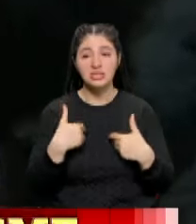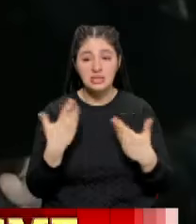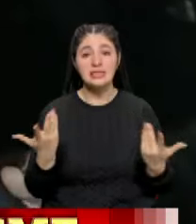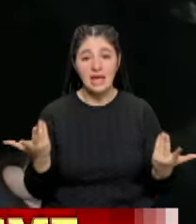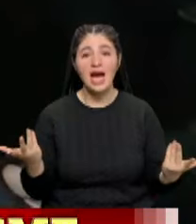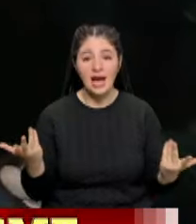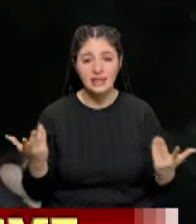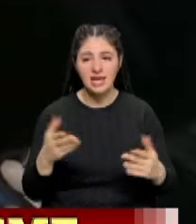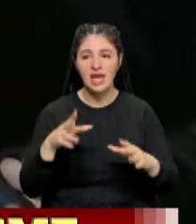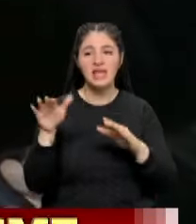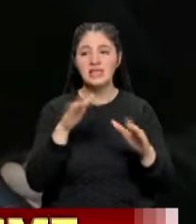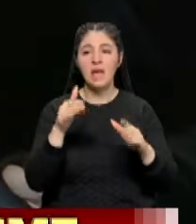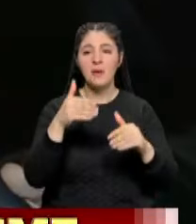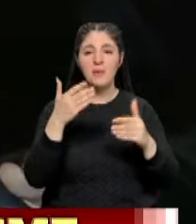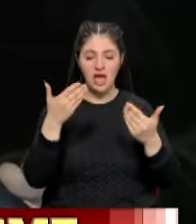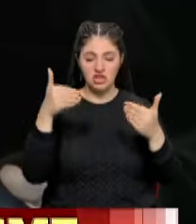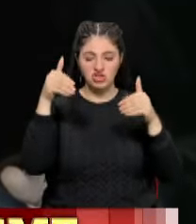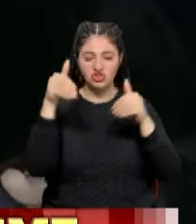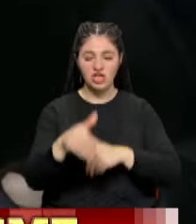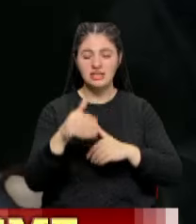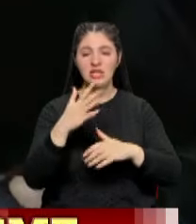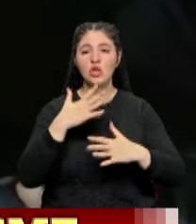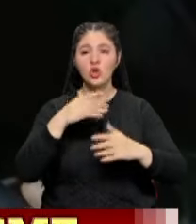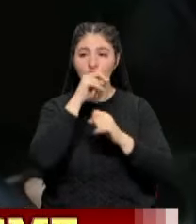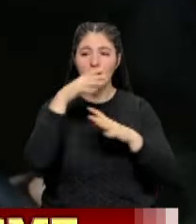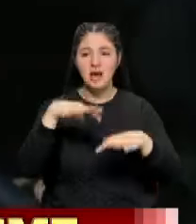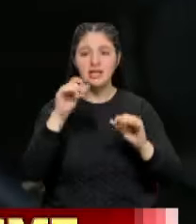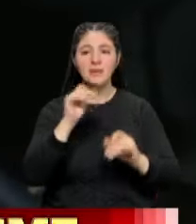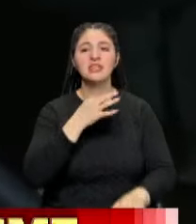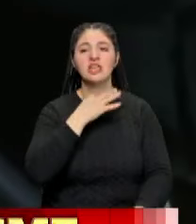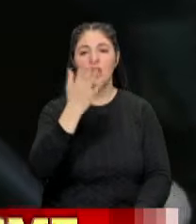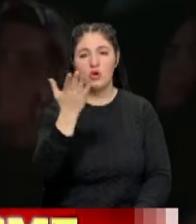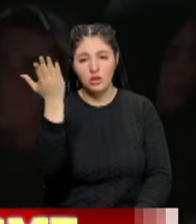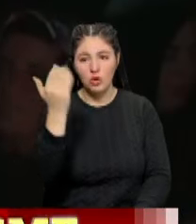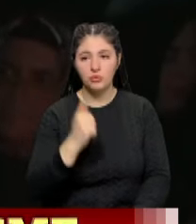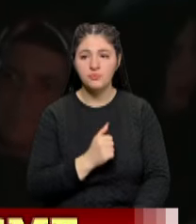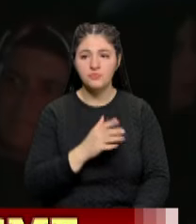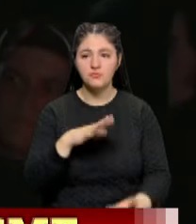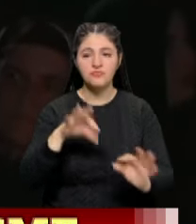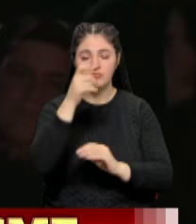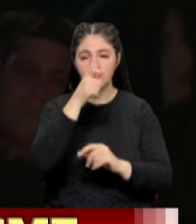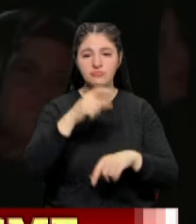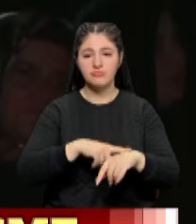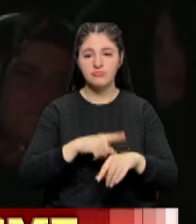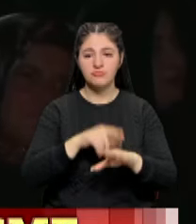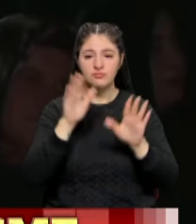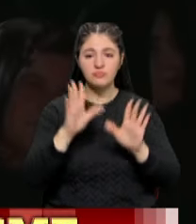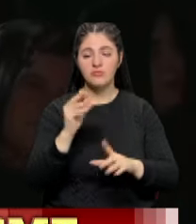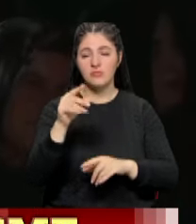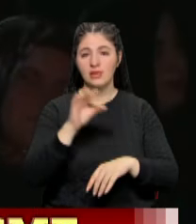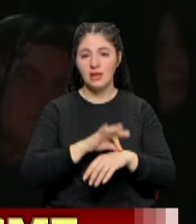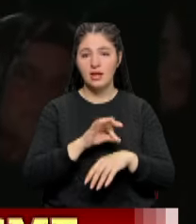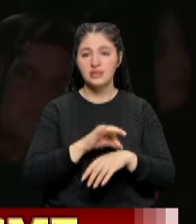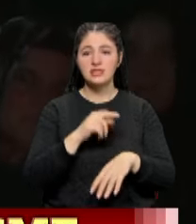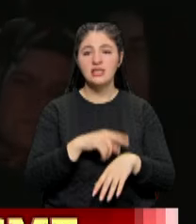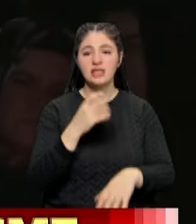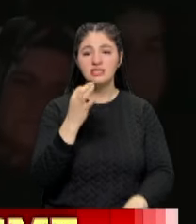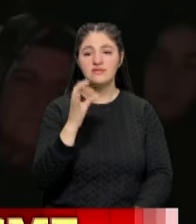hani. Depreme ceset torbalarıyla hazırlık yapanlara teşekkür ediyorum. Tüm Türkiye'de zamanın durduğu o an